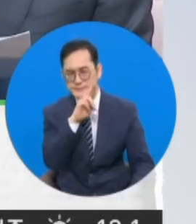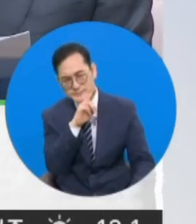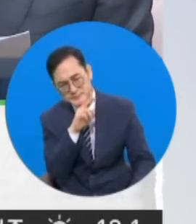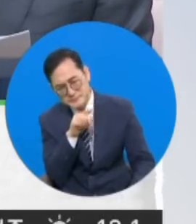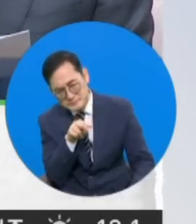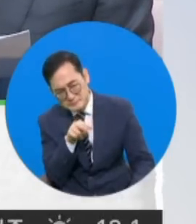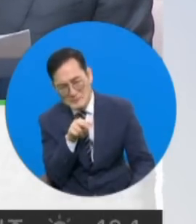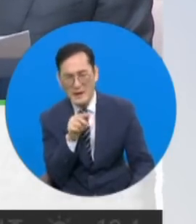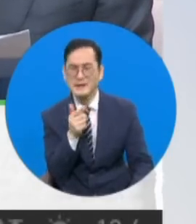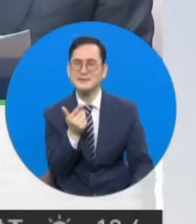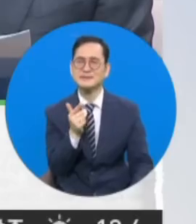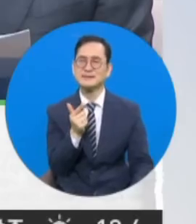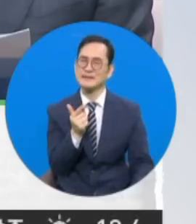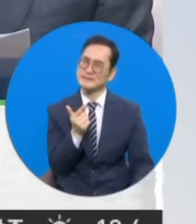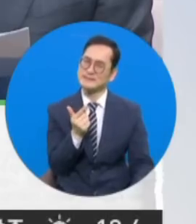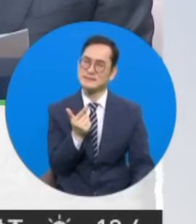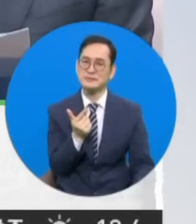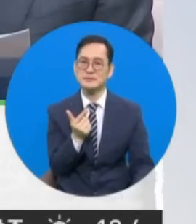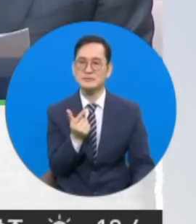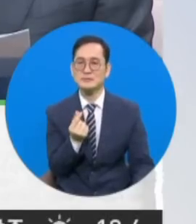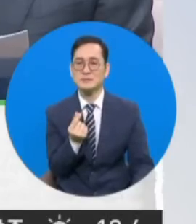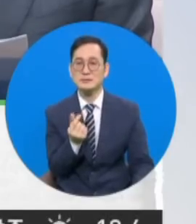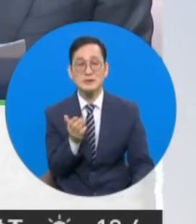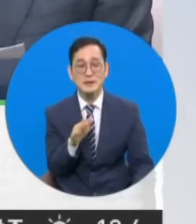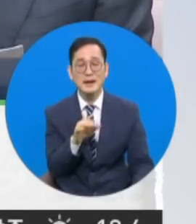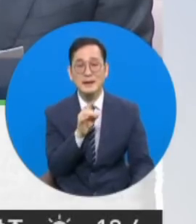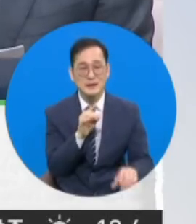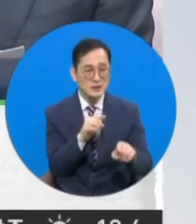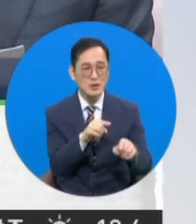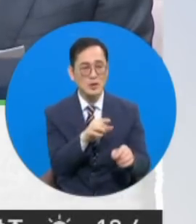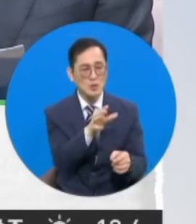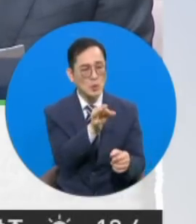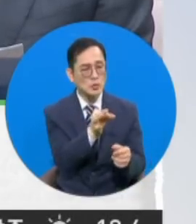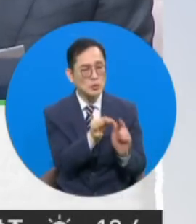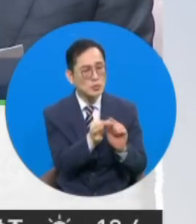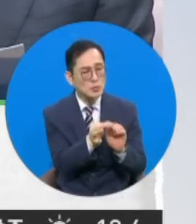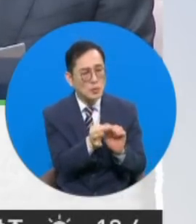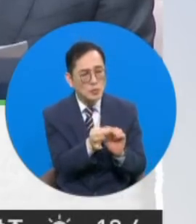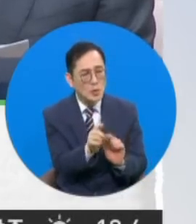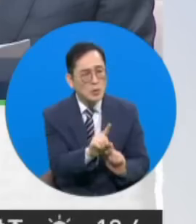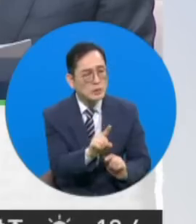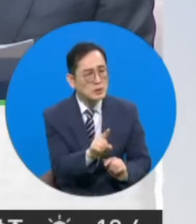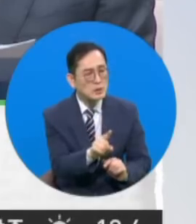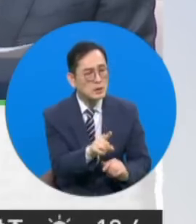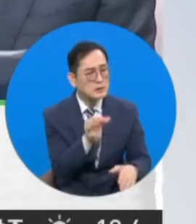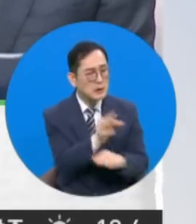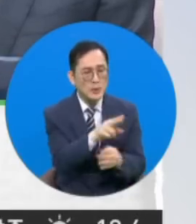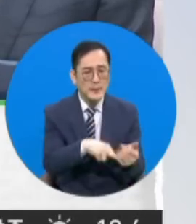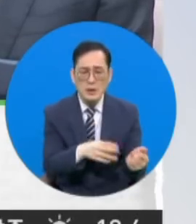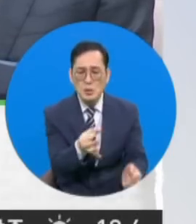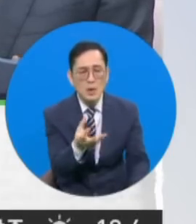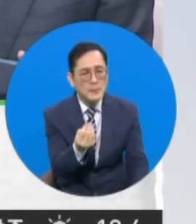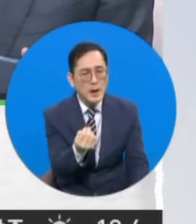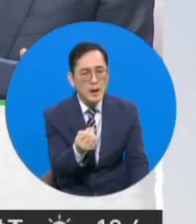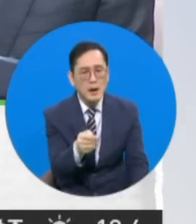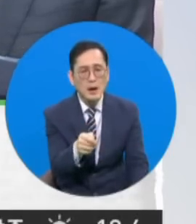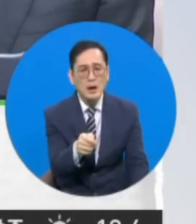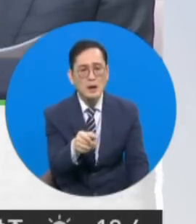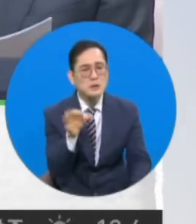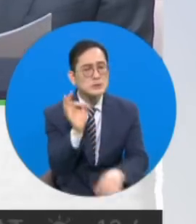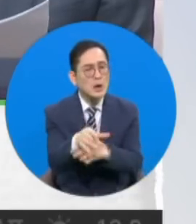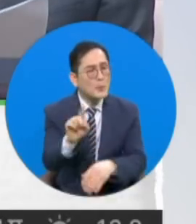의혹들 문제 제기들 자금의 출처라든지이 부분에 대해서는 조금 더 상세한 설명이 있어야 될 것 같고